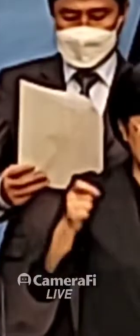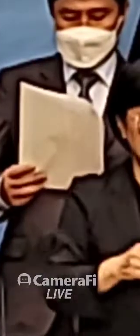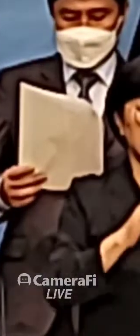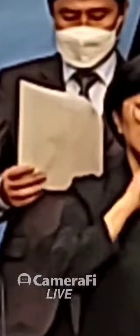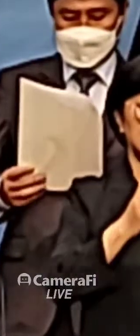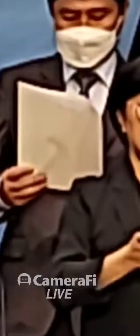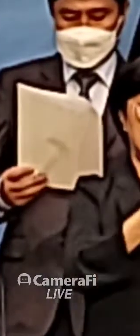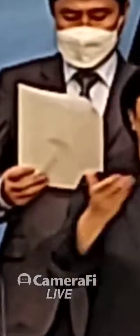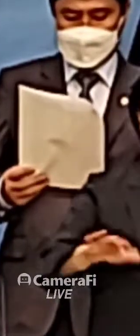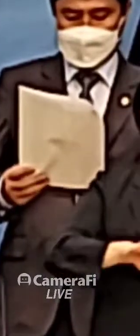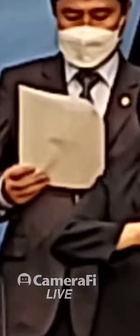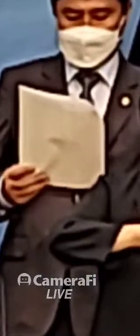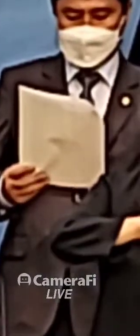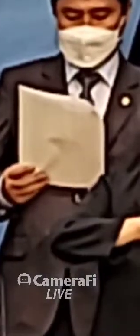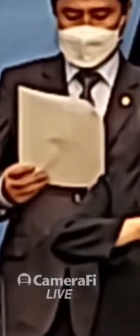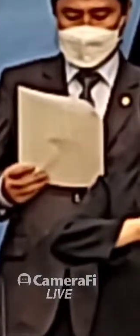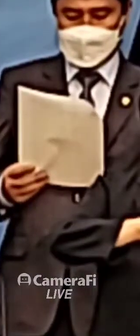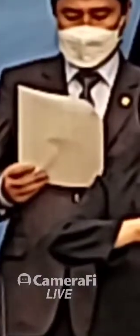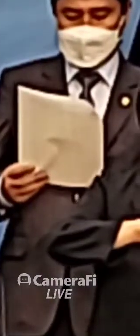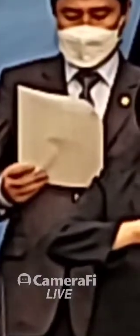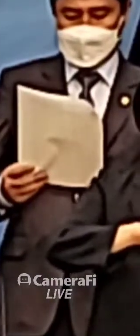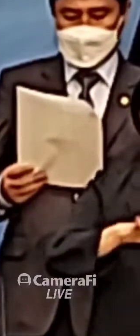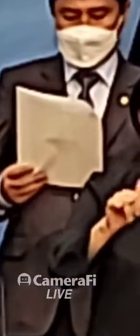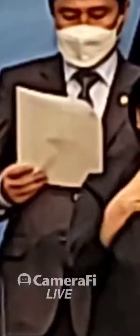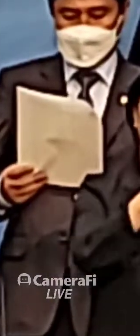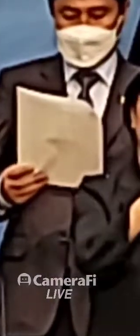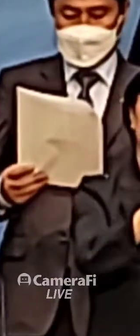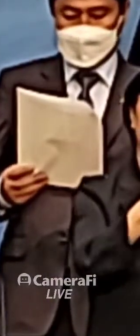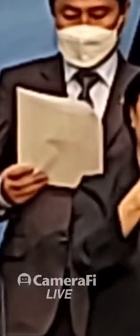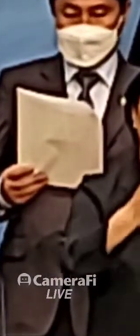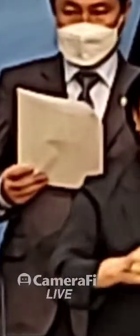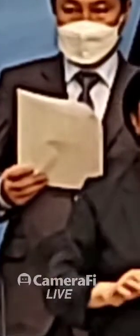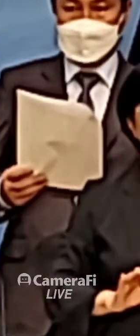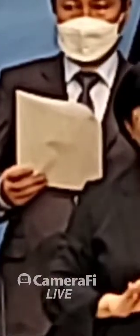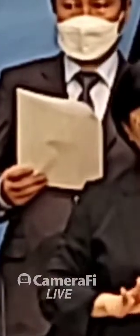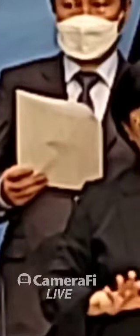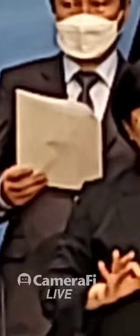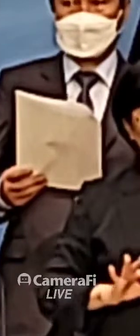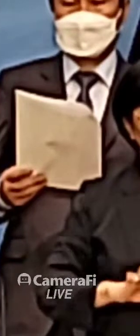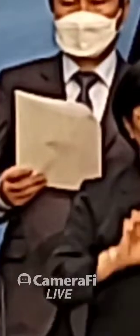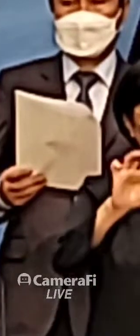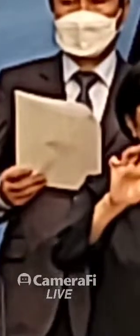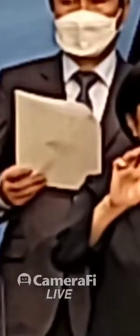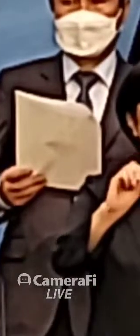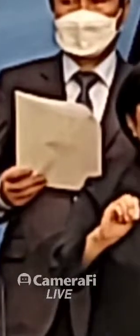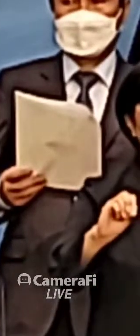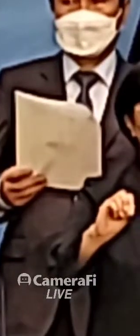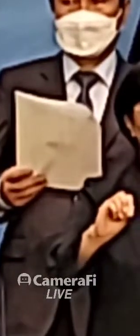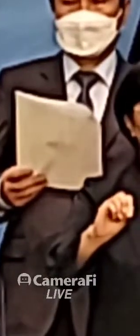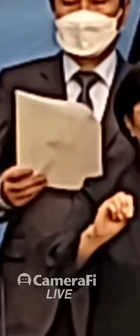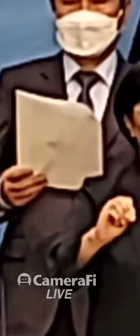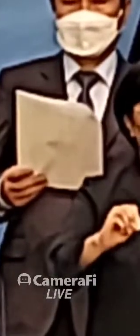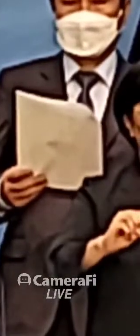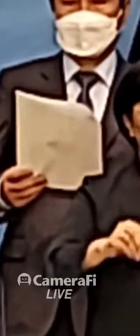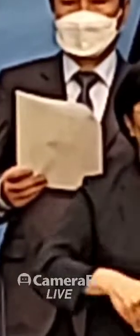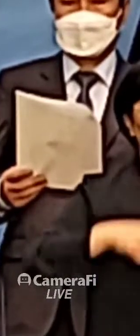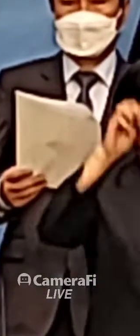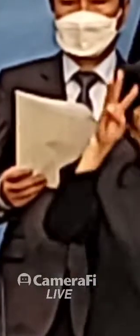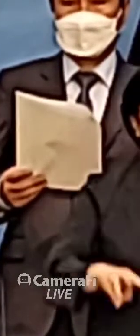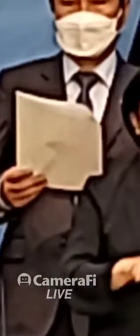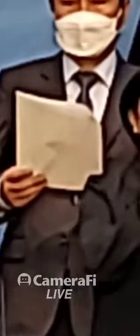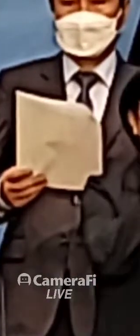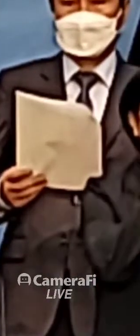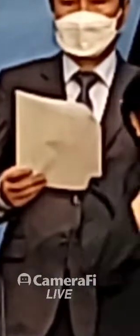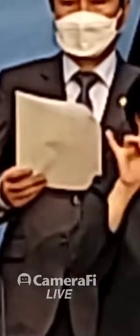있지만 강원도는 그렇지 못합니다. 인구가 가장 많은 원주가 35만 명입니다. 춘천과